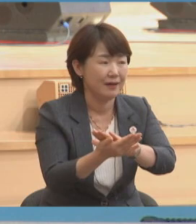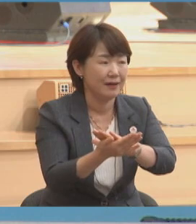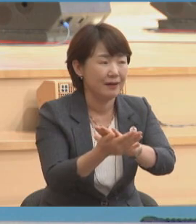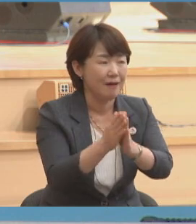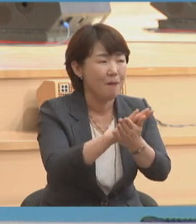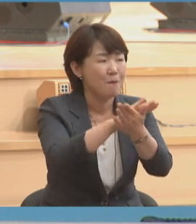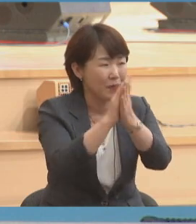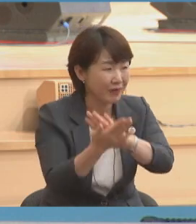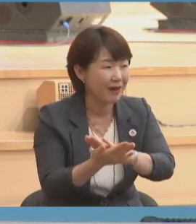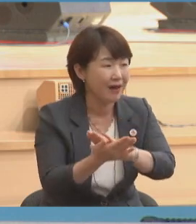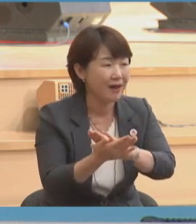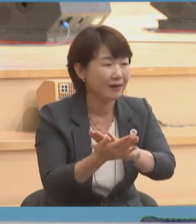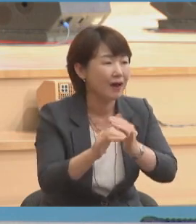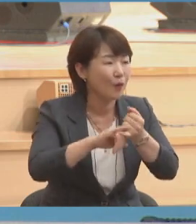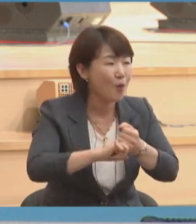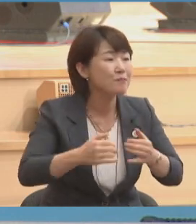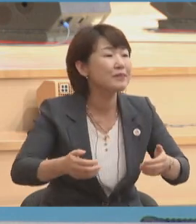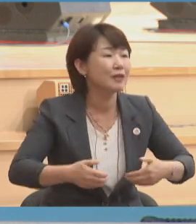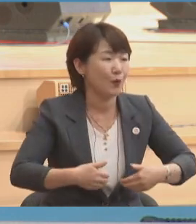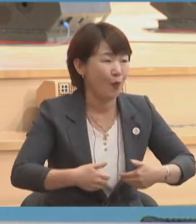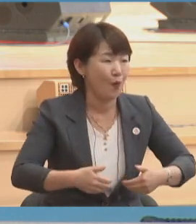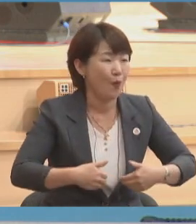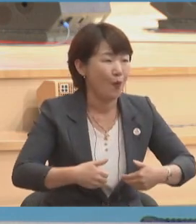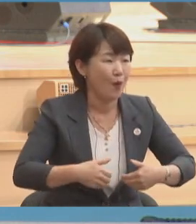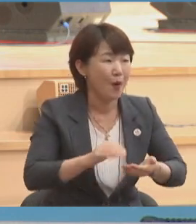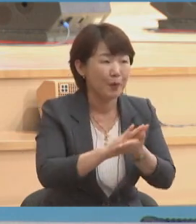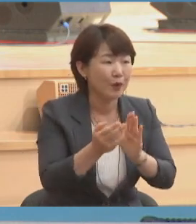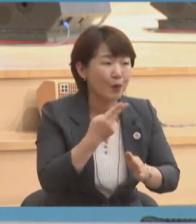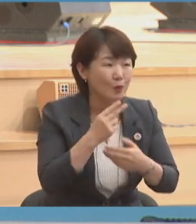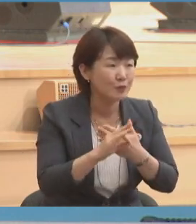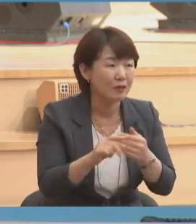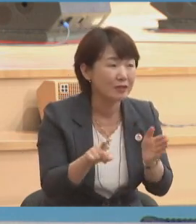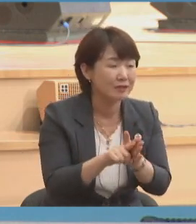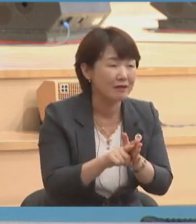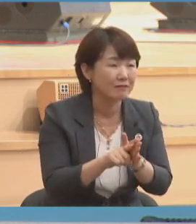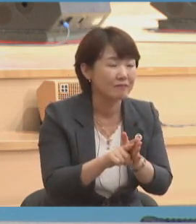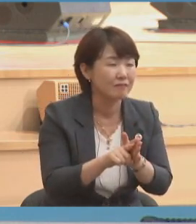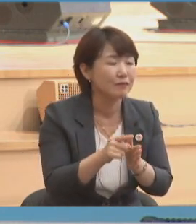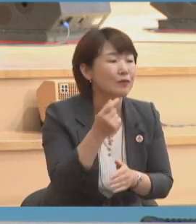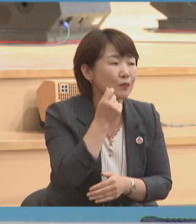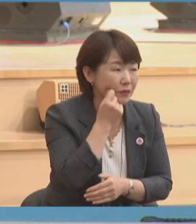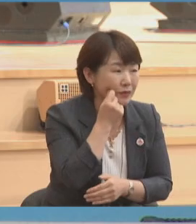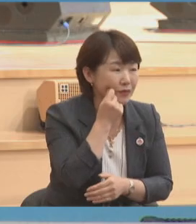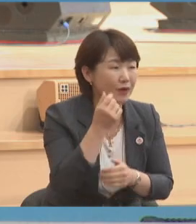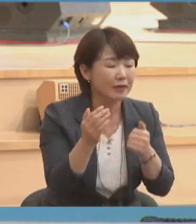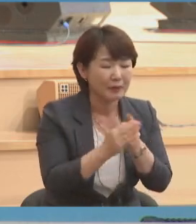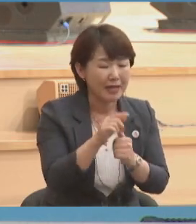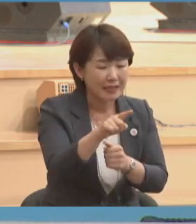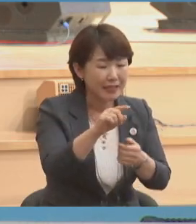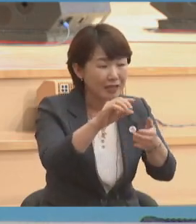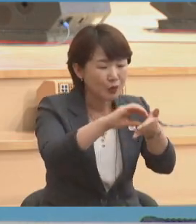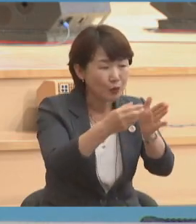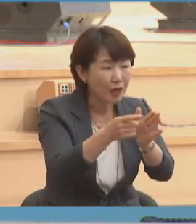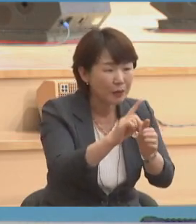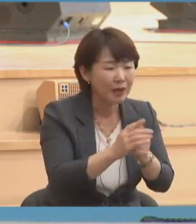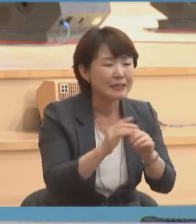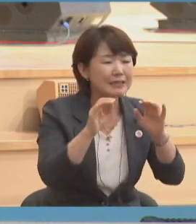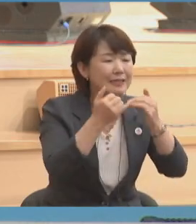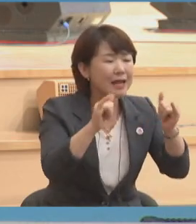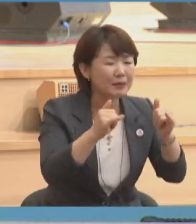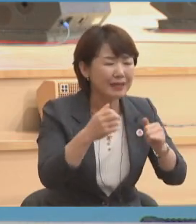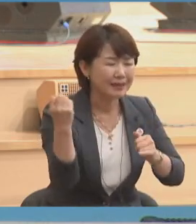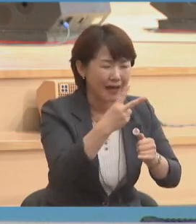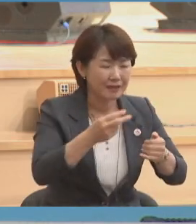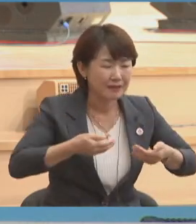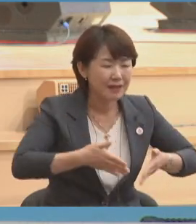변화로 쑥 들어가는 것이 신앙인 거죠. 근데 이게 어느 정도 레디컬하냐? 사람이 다시 태어날